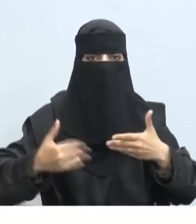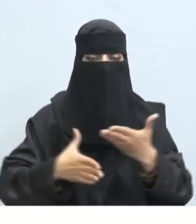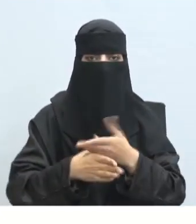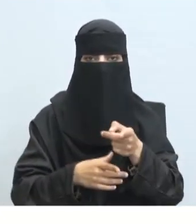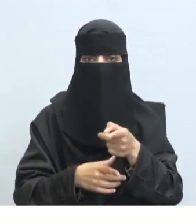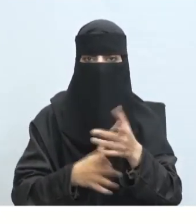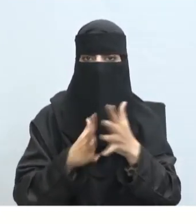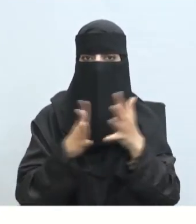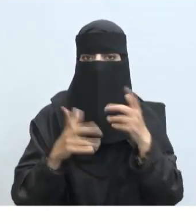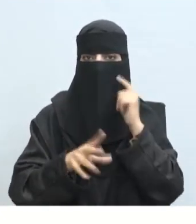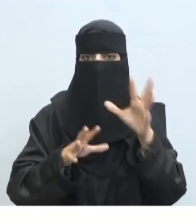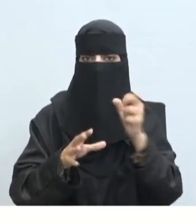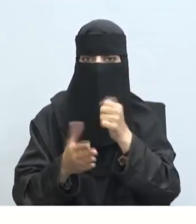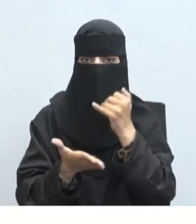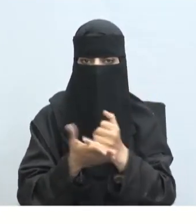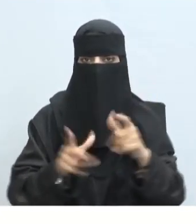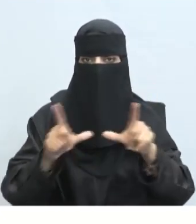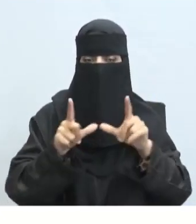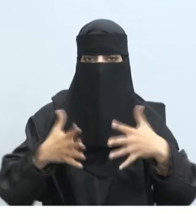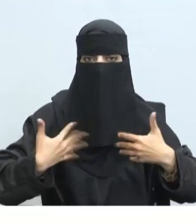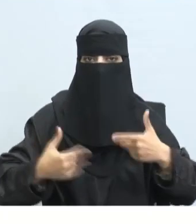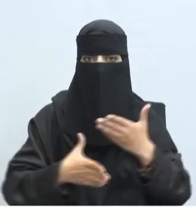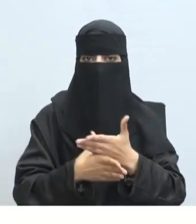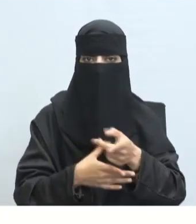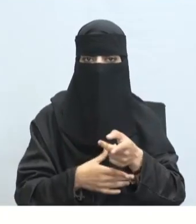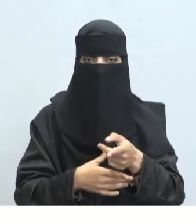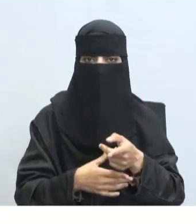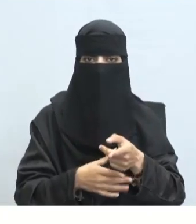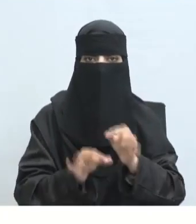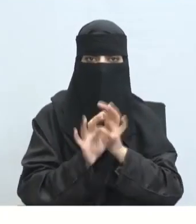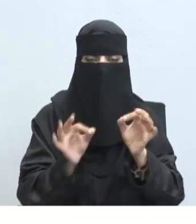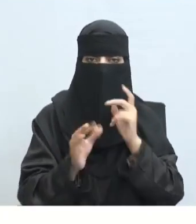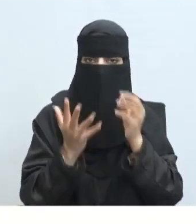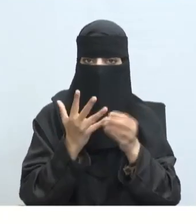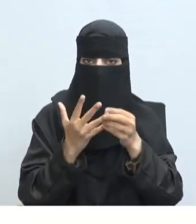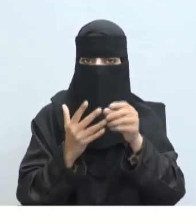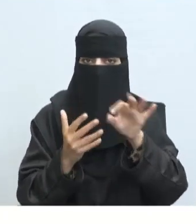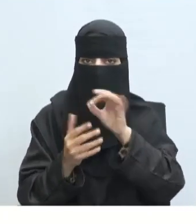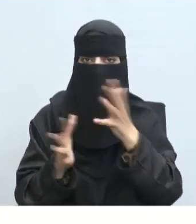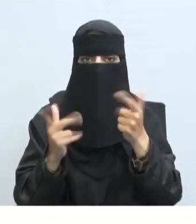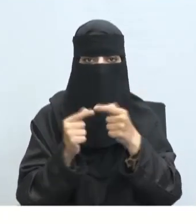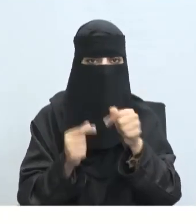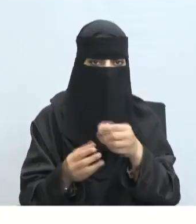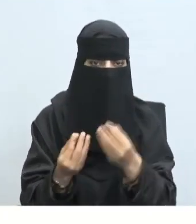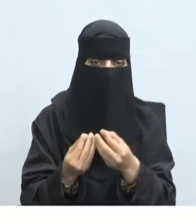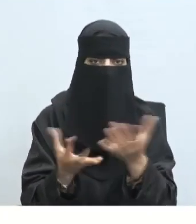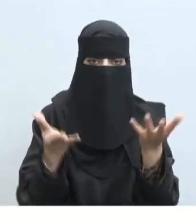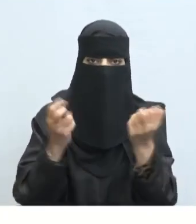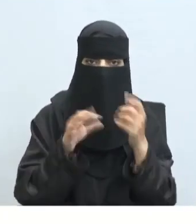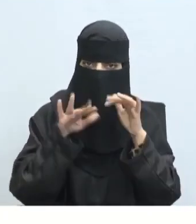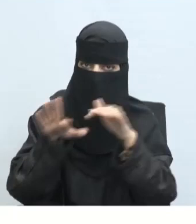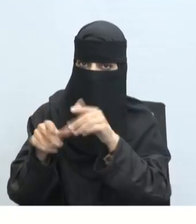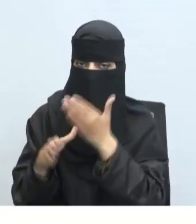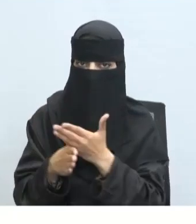وذكرنا كثير من الفعاليات تعتمد على الترفيه اذا هي من تتابع عمل الترفيه تختار الترفيه المناسب تجلب المورد